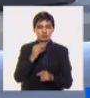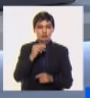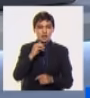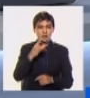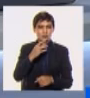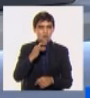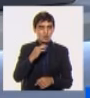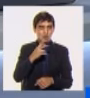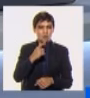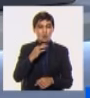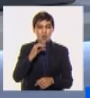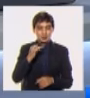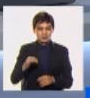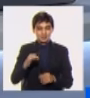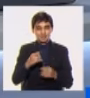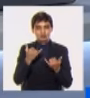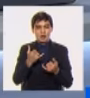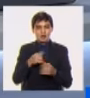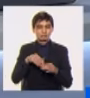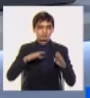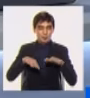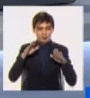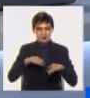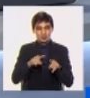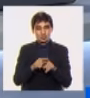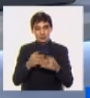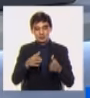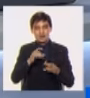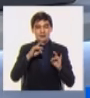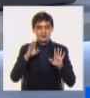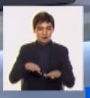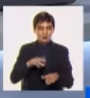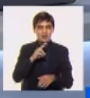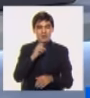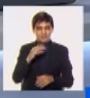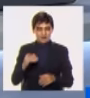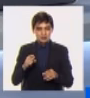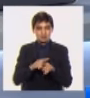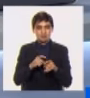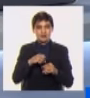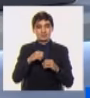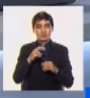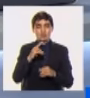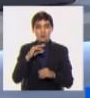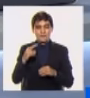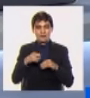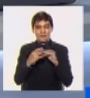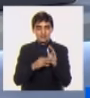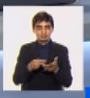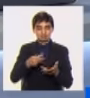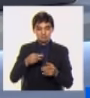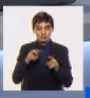открываются общественные пляжи рестораны и кафе всем пребывающим буду делать анализ на наличие к ведь 19 и возможно даже